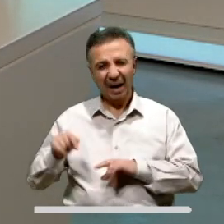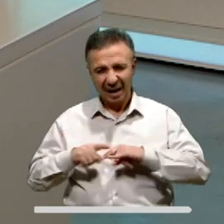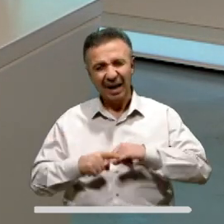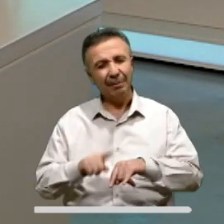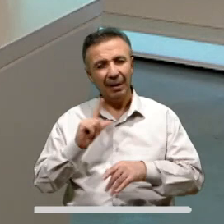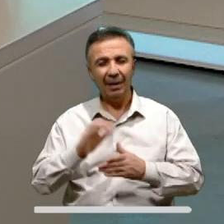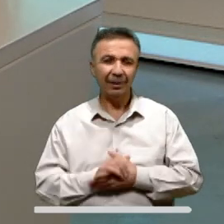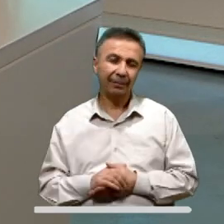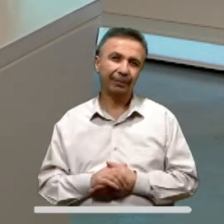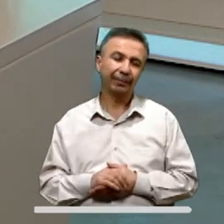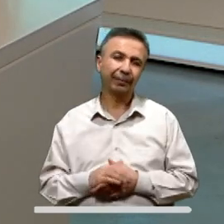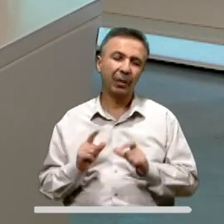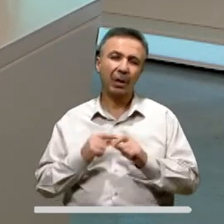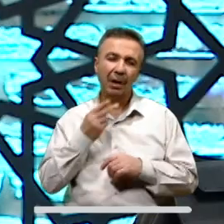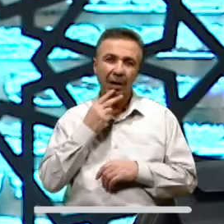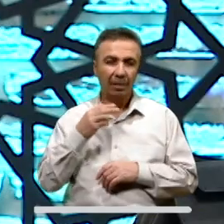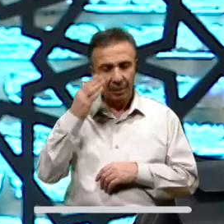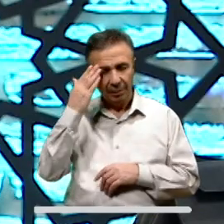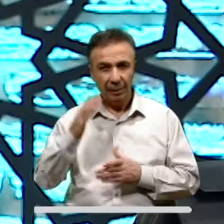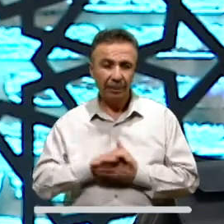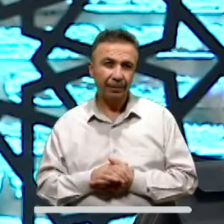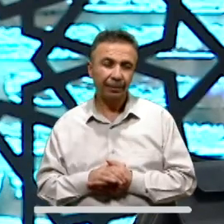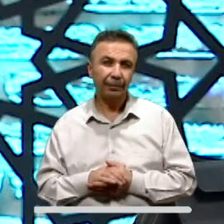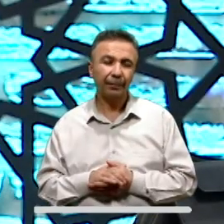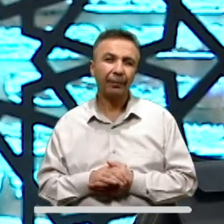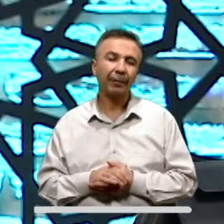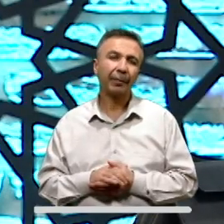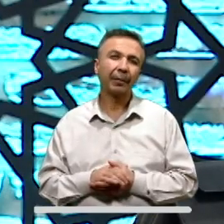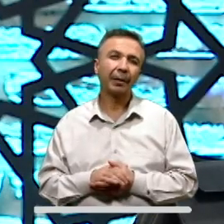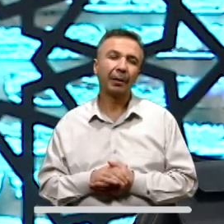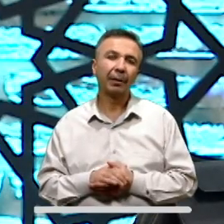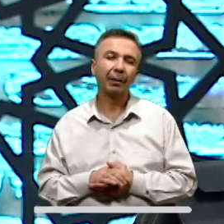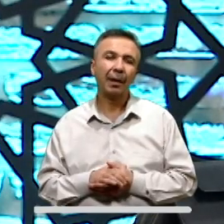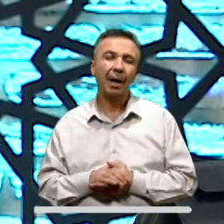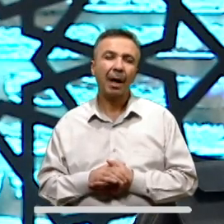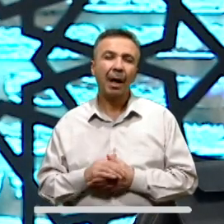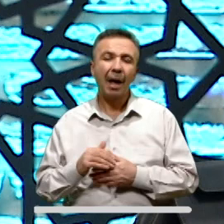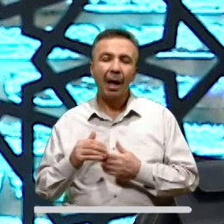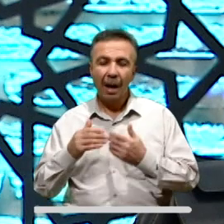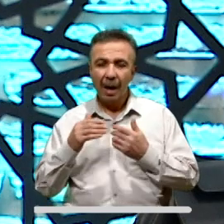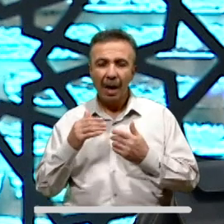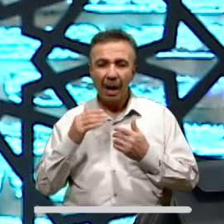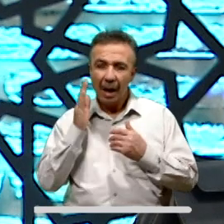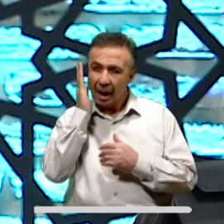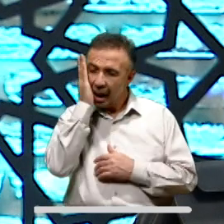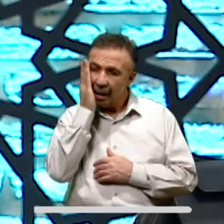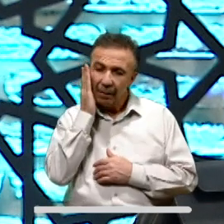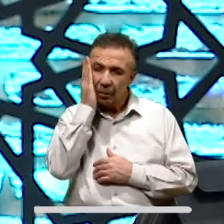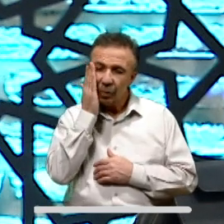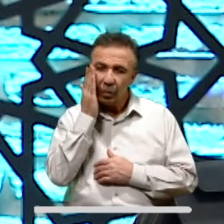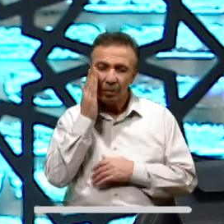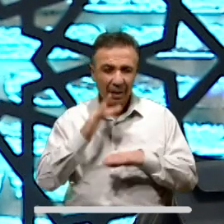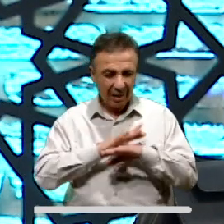sorayım, bitireyim hocam. Buyurun. Süreyya Hanım selamlarını iletmiş. El ve yüze sürülen ya da vücudumuza sürdüğümüz diğer